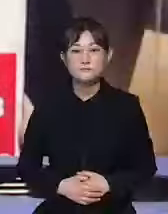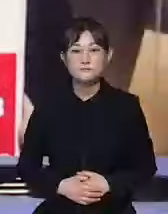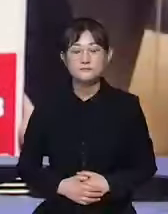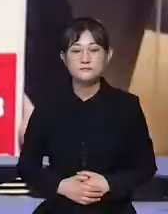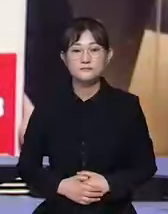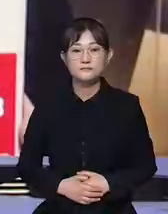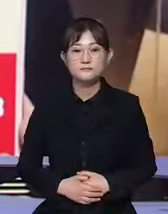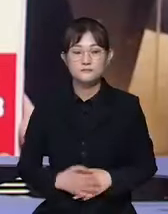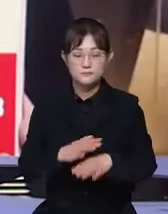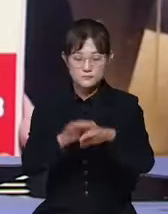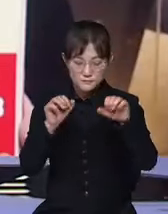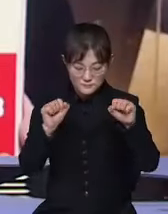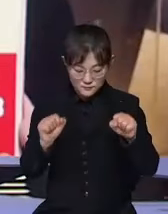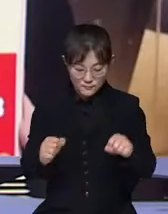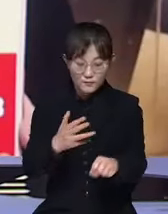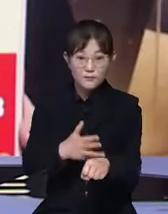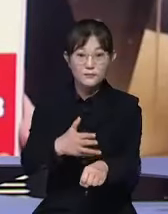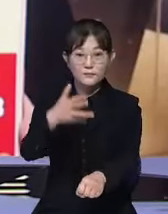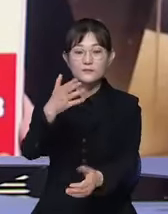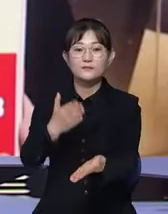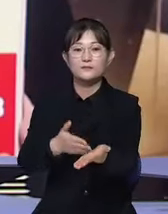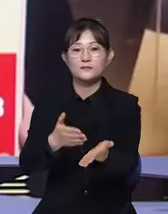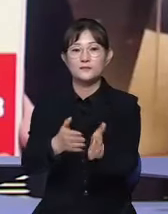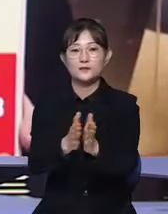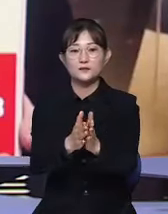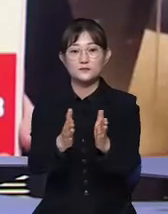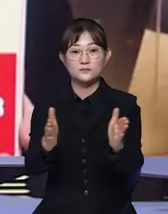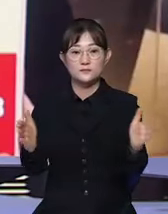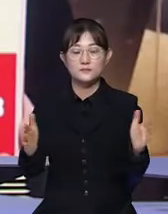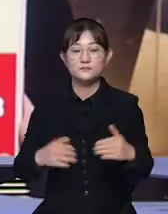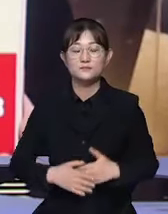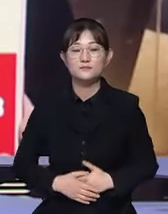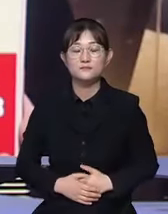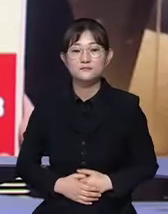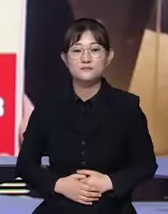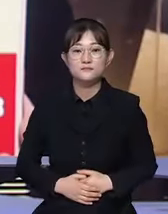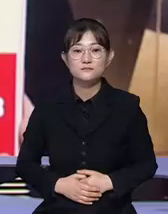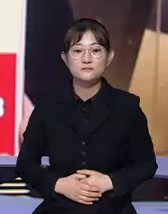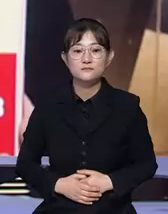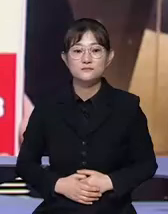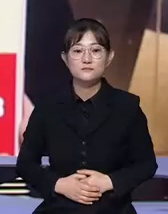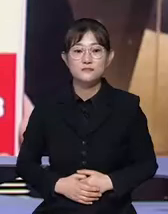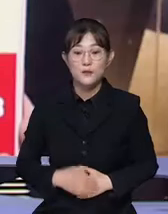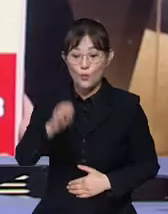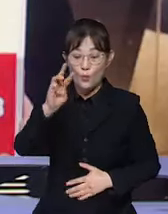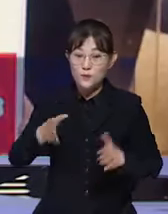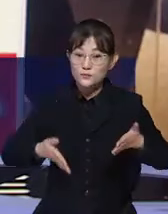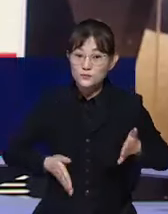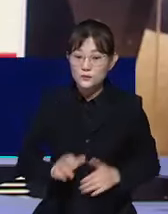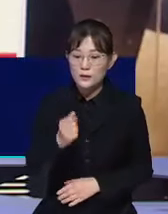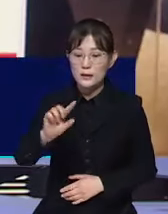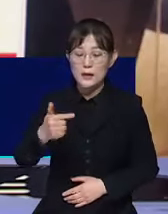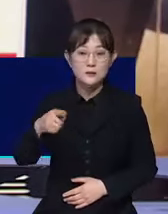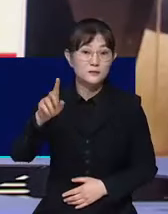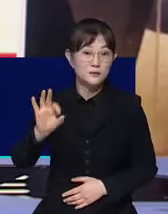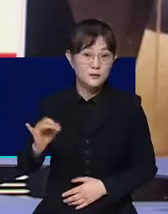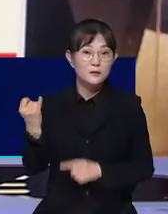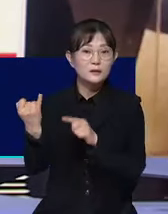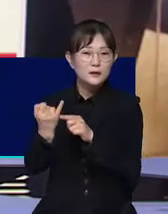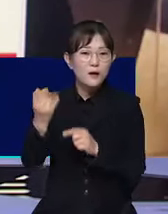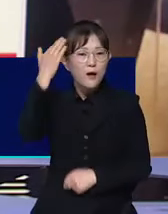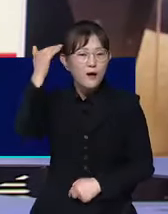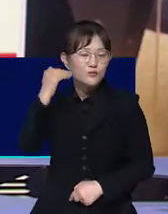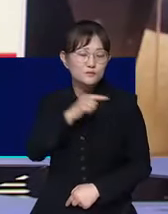기록했습니다 시청자 여러분 안녕하십니까 kbc 8시 뉴스 시작합니다 광조 출신자가 한강에 우리나라